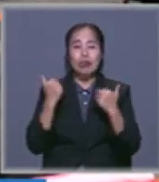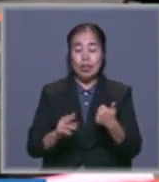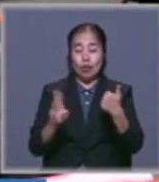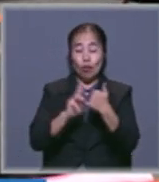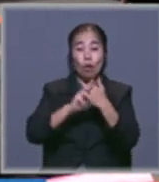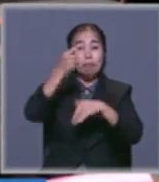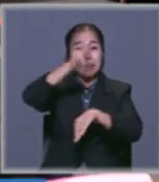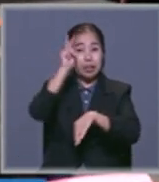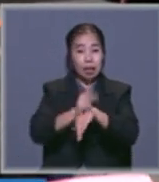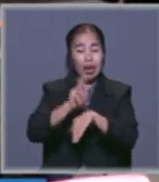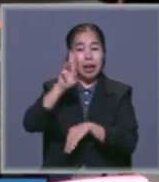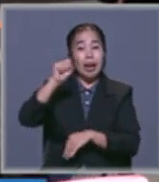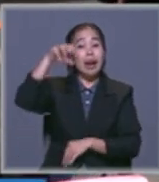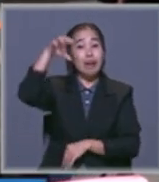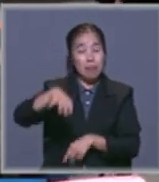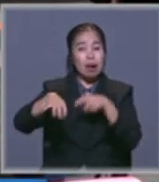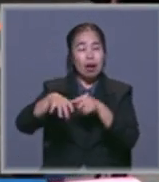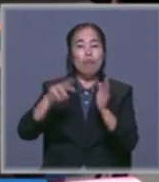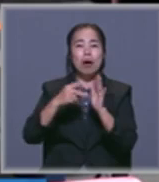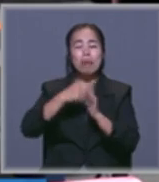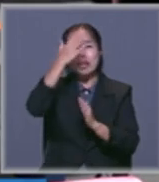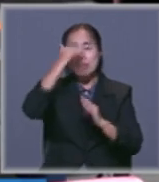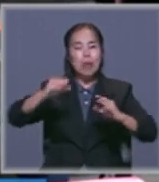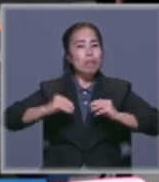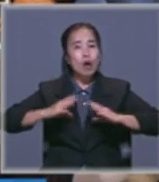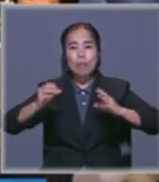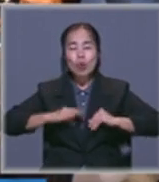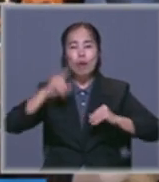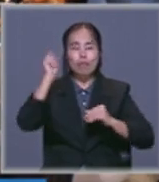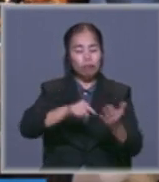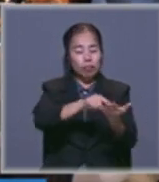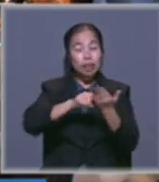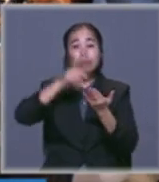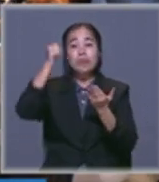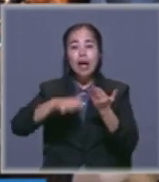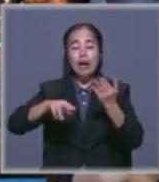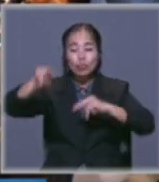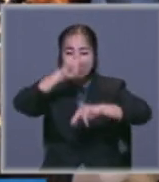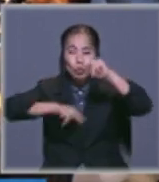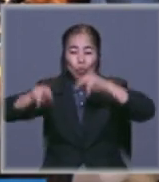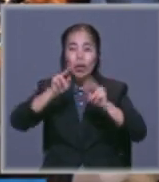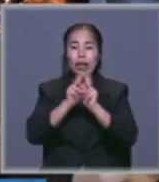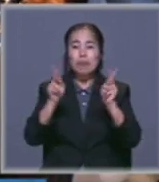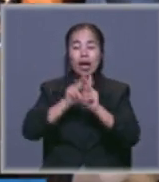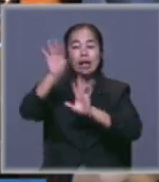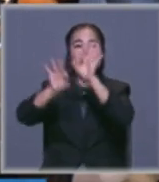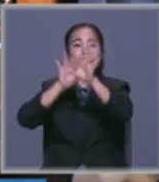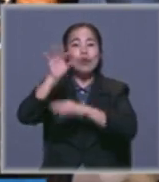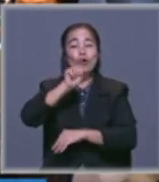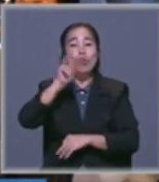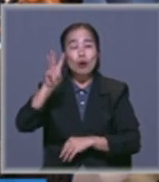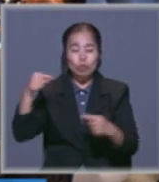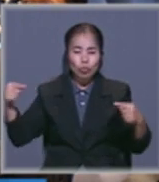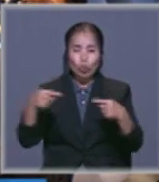ามุมมองของรองประธานสภาในการไม่ยอมให้สภาได้มียติตรวจสอบการสรรหาสว.มันไปตรงกัน